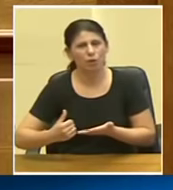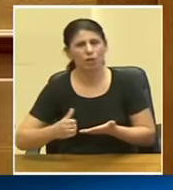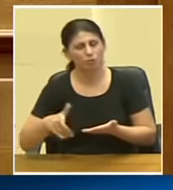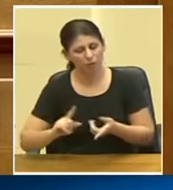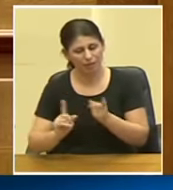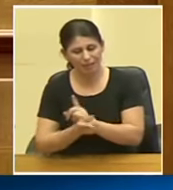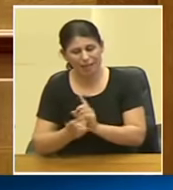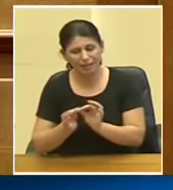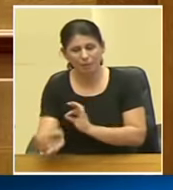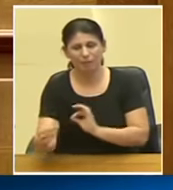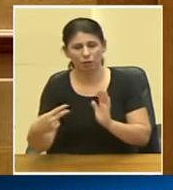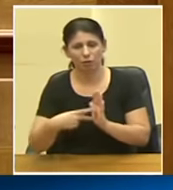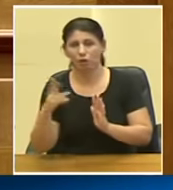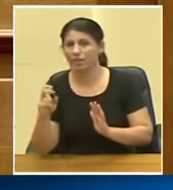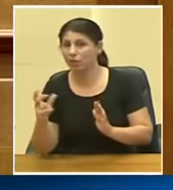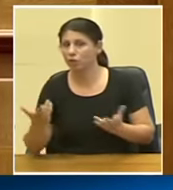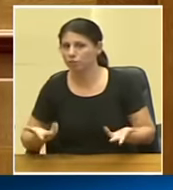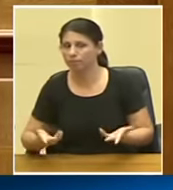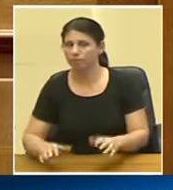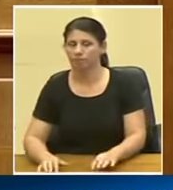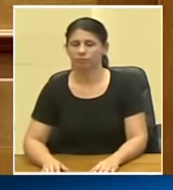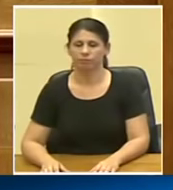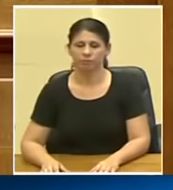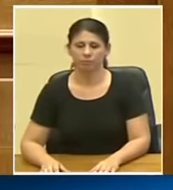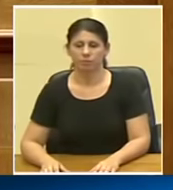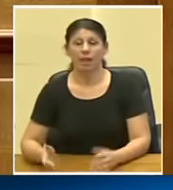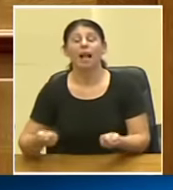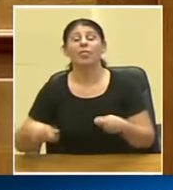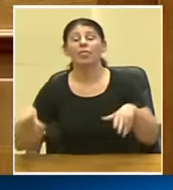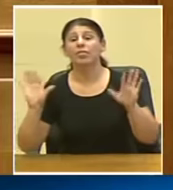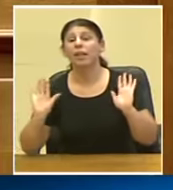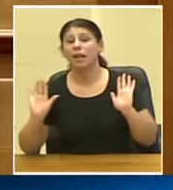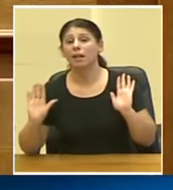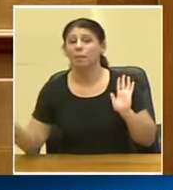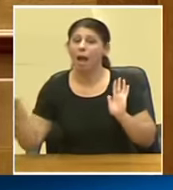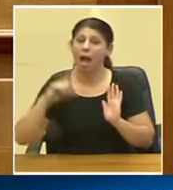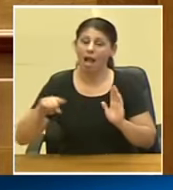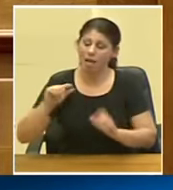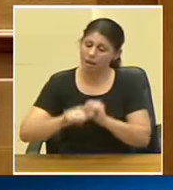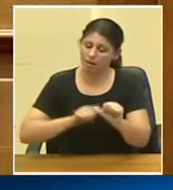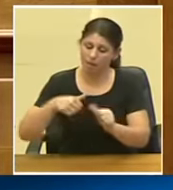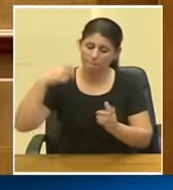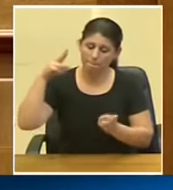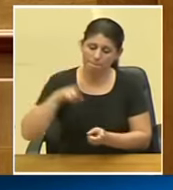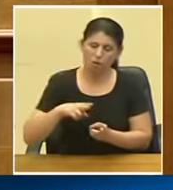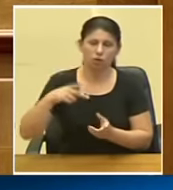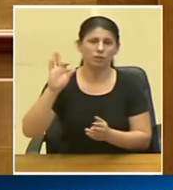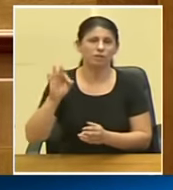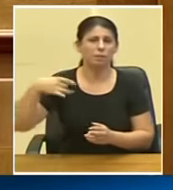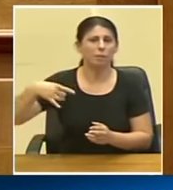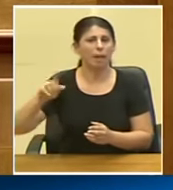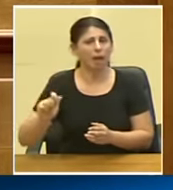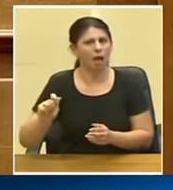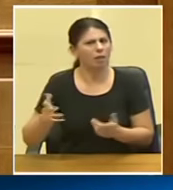αντίμετρα του 20. Δεν κάναμε άλλες αλλαγές, η μείωση του ΦΠΑ. Άρα τι έχουμε